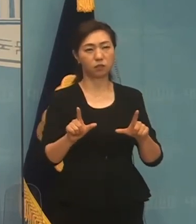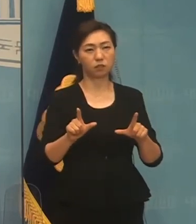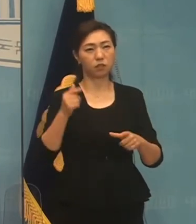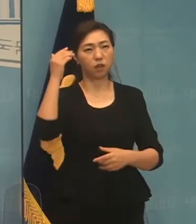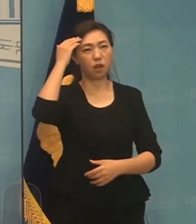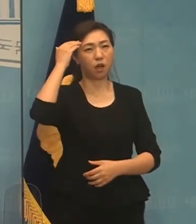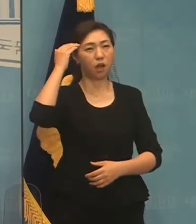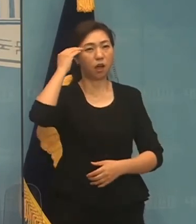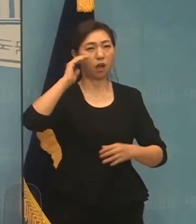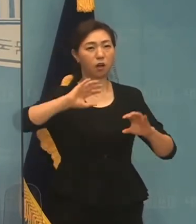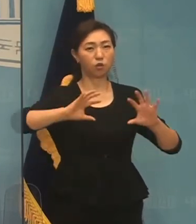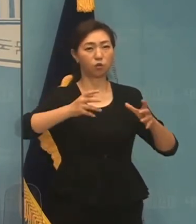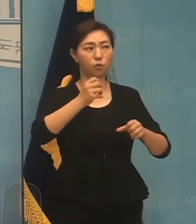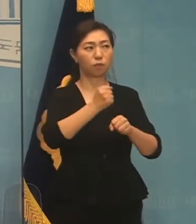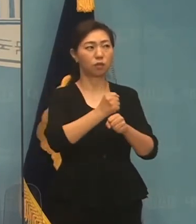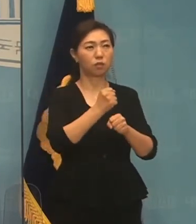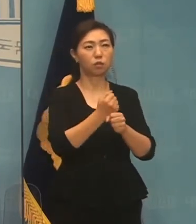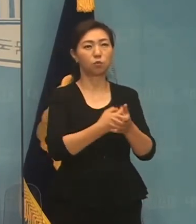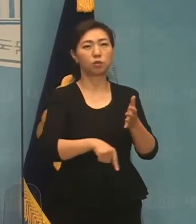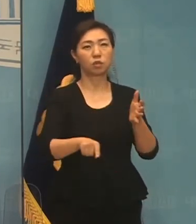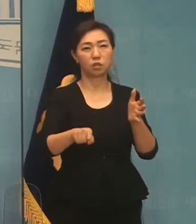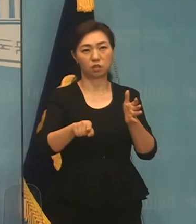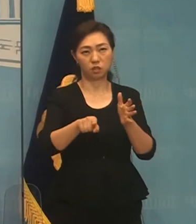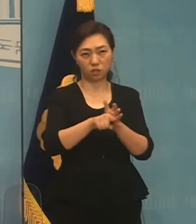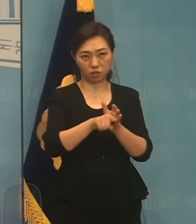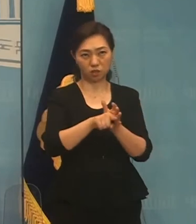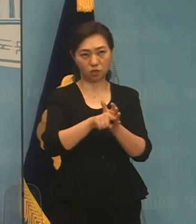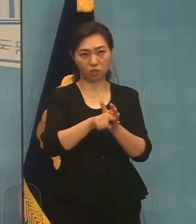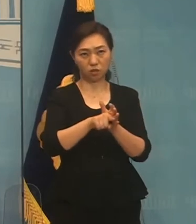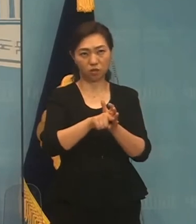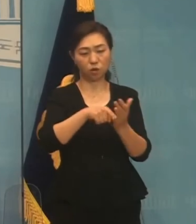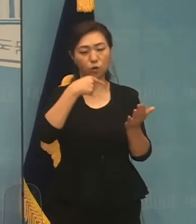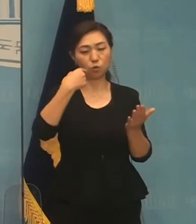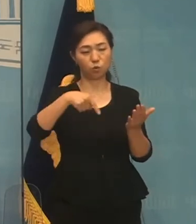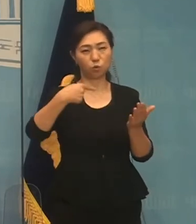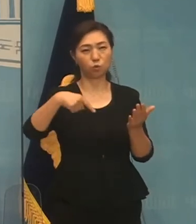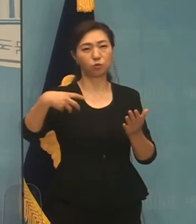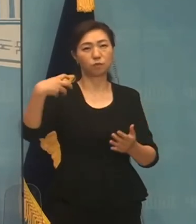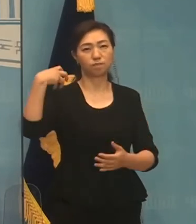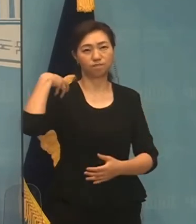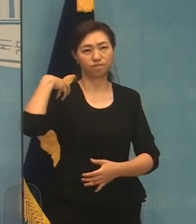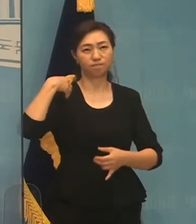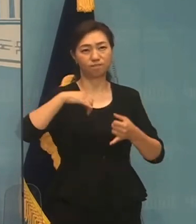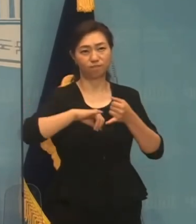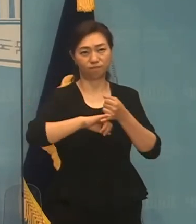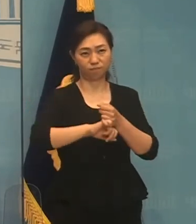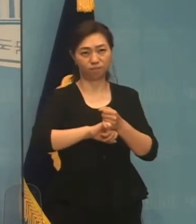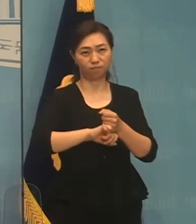있도록 교육시키겠습니다.